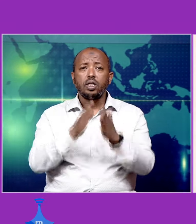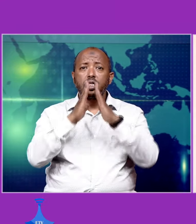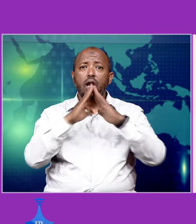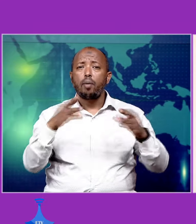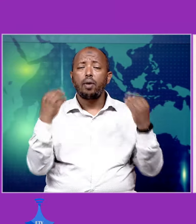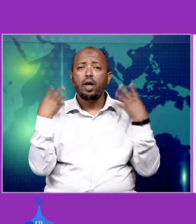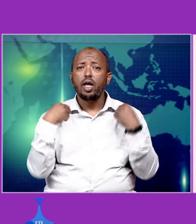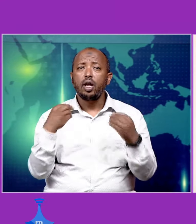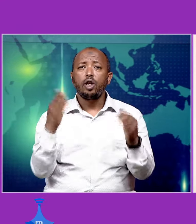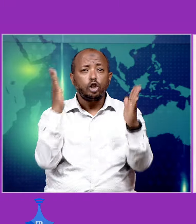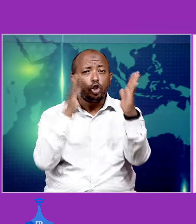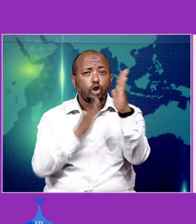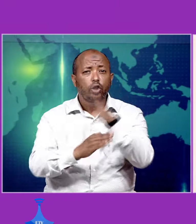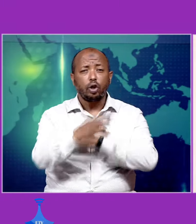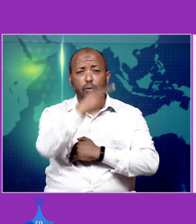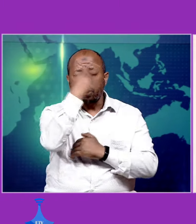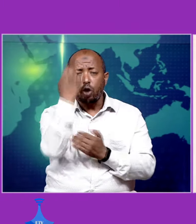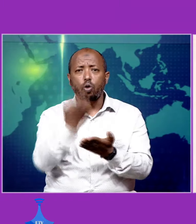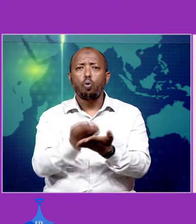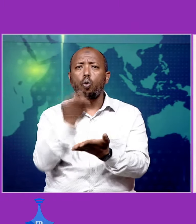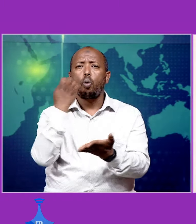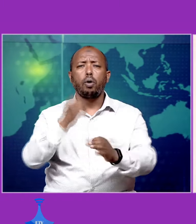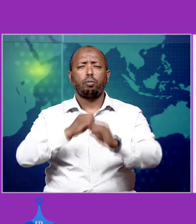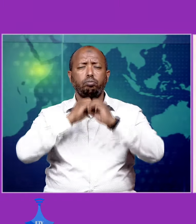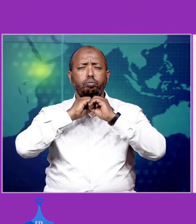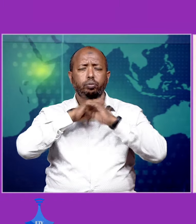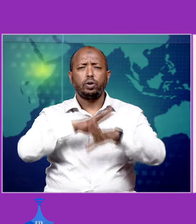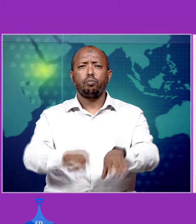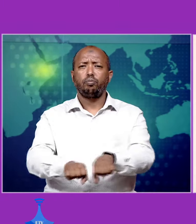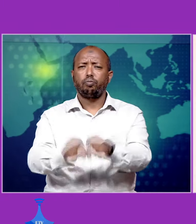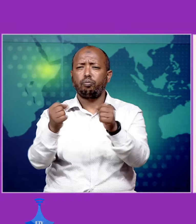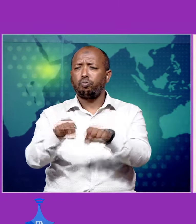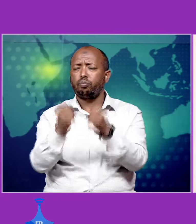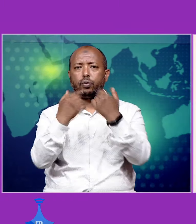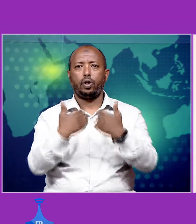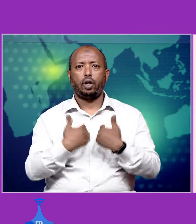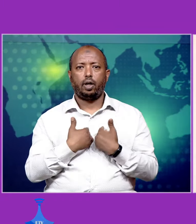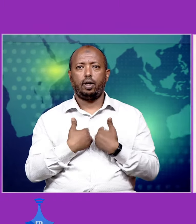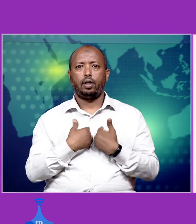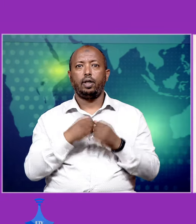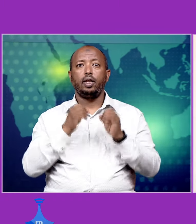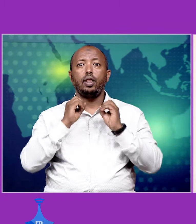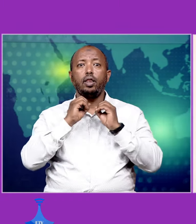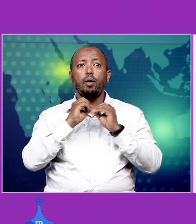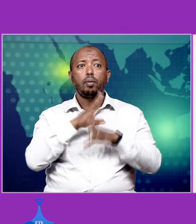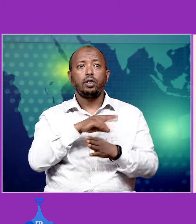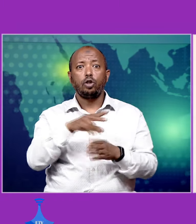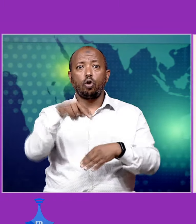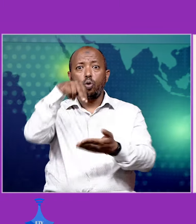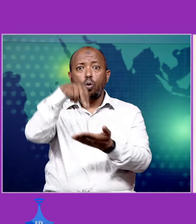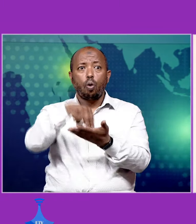ደህንነት ምክንያት ኢኮኖሚ ወድሟል። የወደመው ነው የተዘረፈ ተቋም